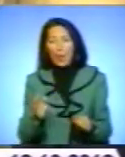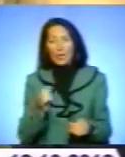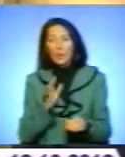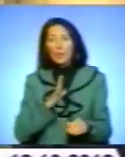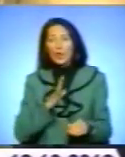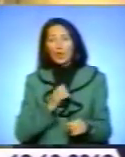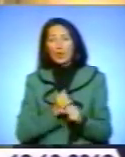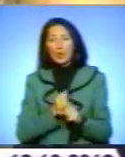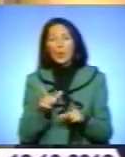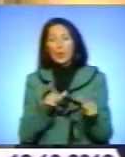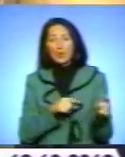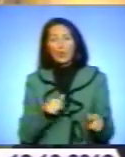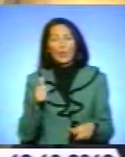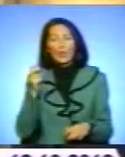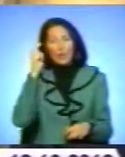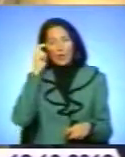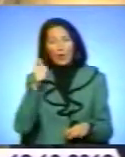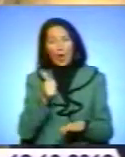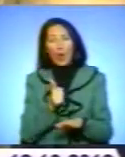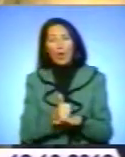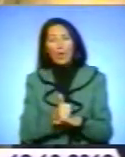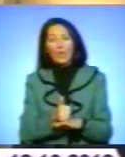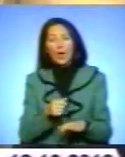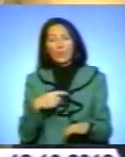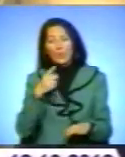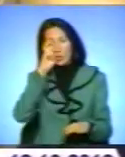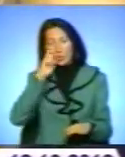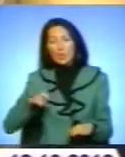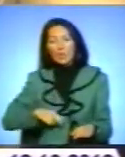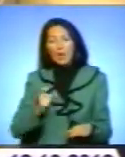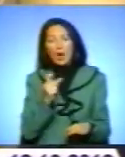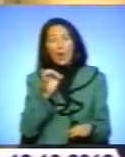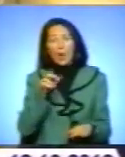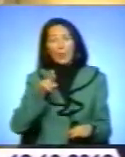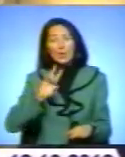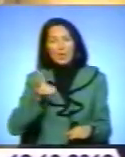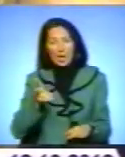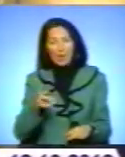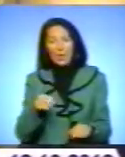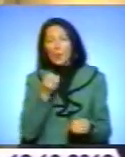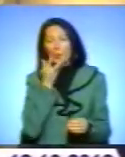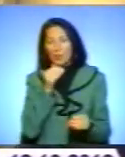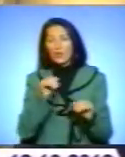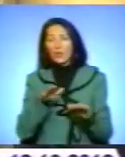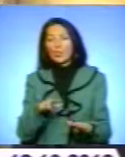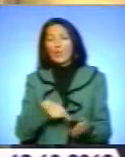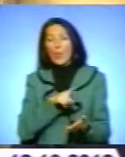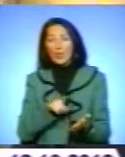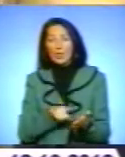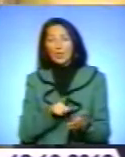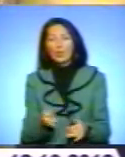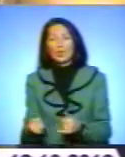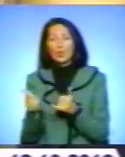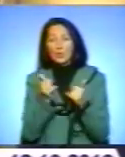в Києві, голова облдержадміністрації Валентин Антонович Хоптян позитивно вирішив питання щодо забезпечення газопостачання